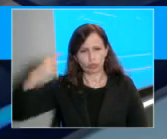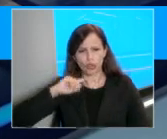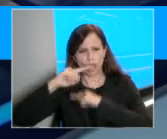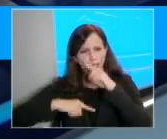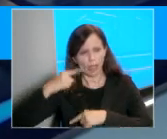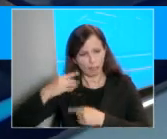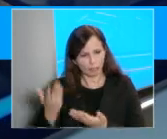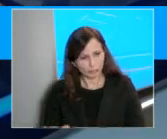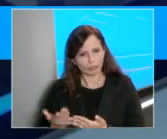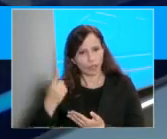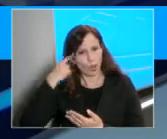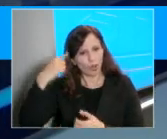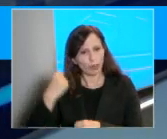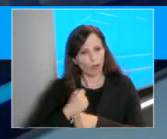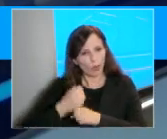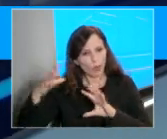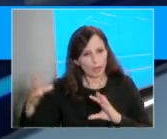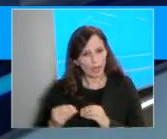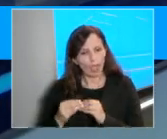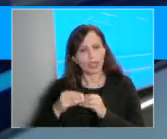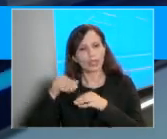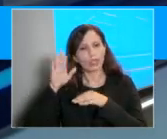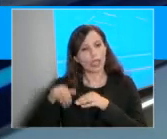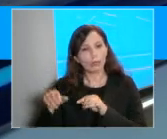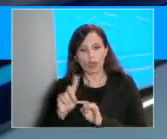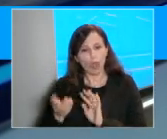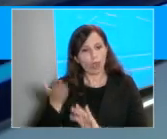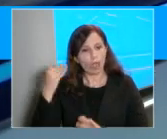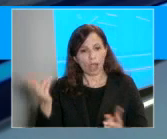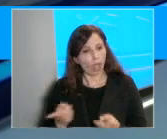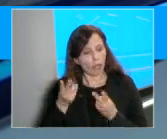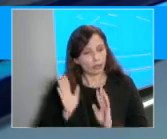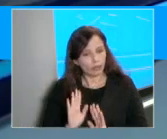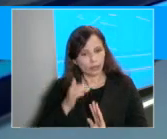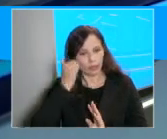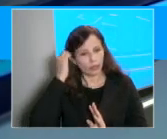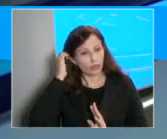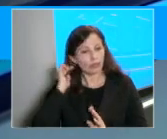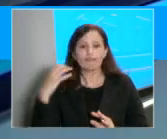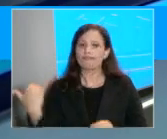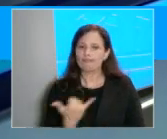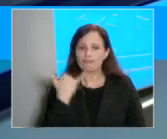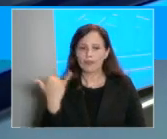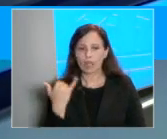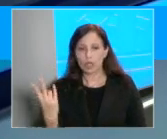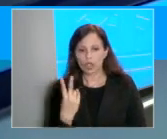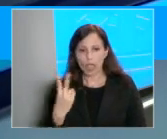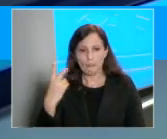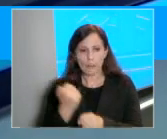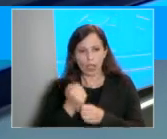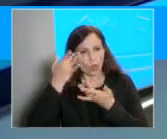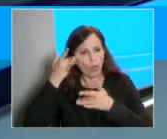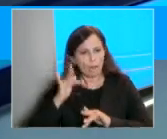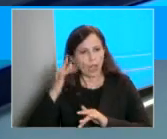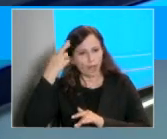ידעו לעבוד ביחד גם כשלא היה הכי קל והכי נעים, והם תמיד פעלו למען הרעיון, פעם זה